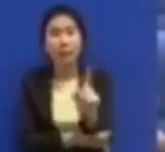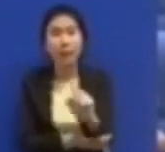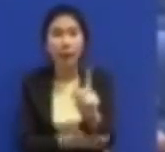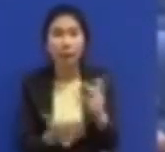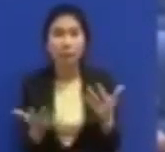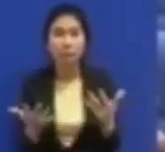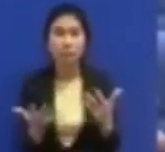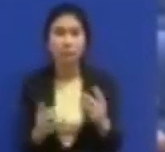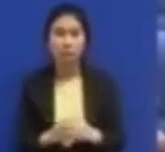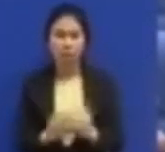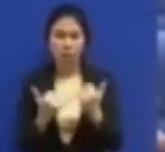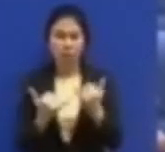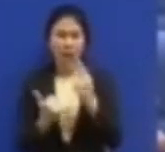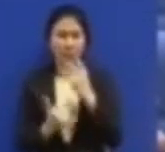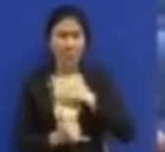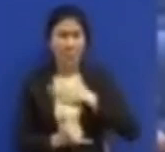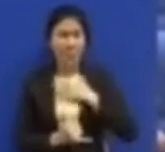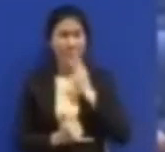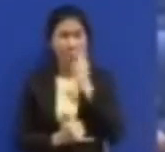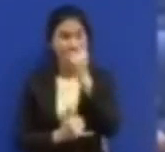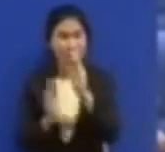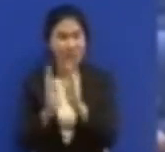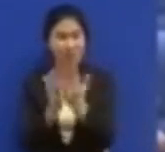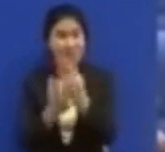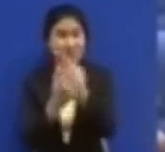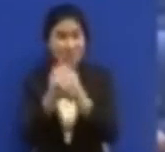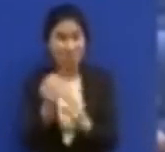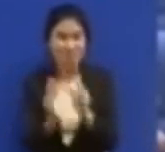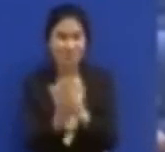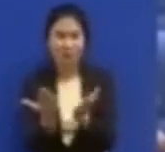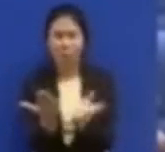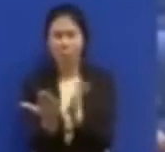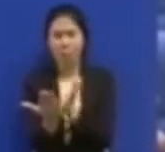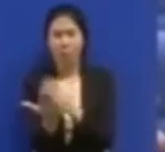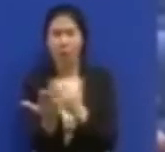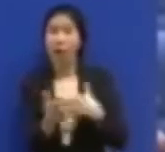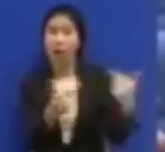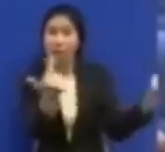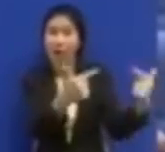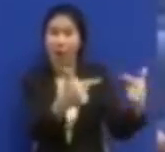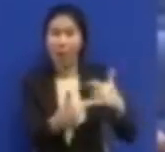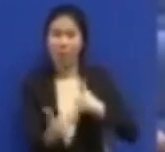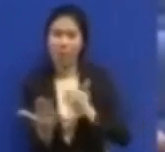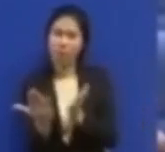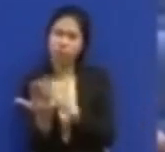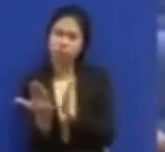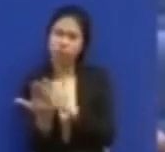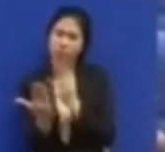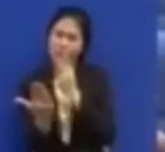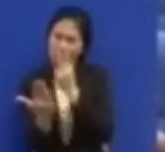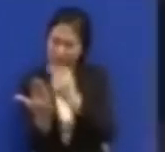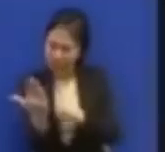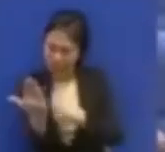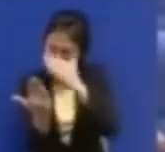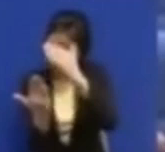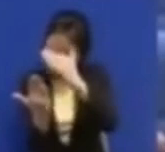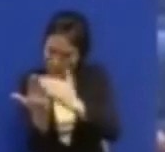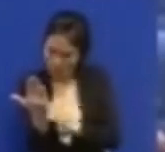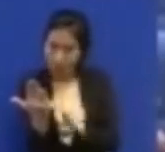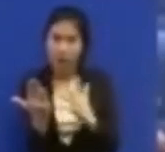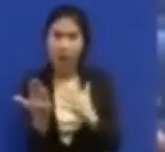ผมพยายามเปิดดูเนี่ยในขณะที่ท่านถกเถียงกันเสนอเลื่อนวาระการ